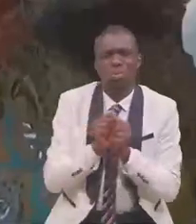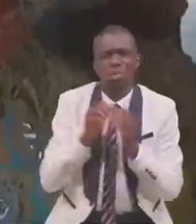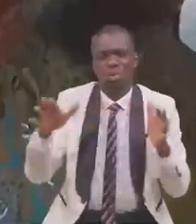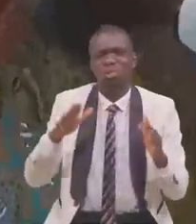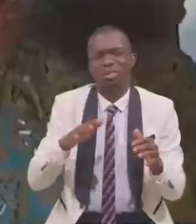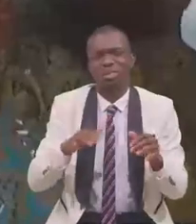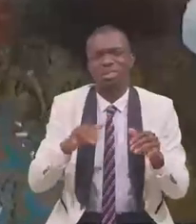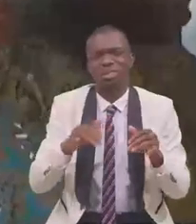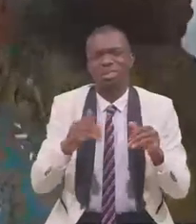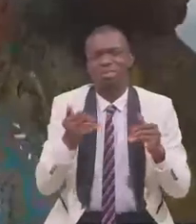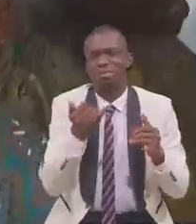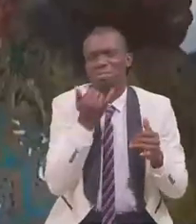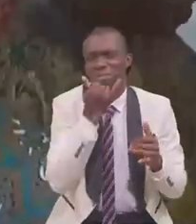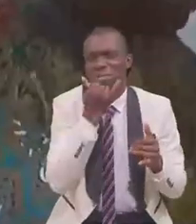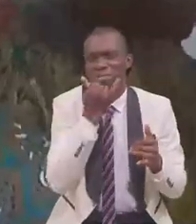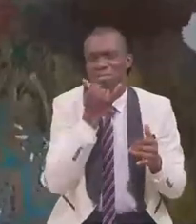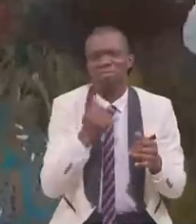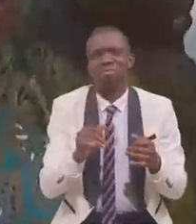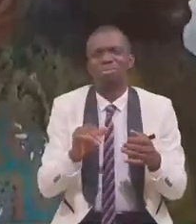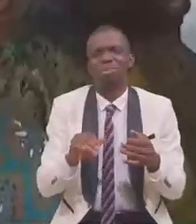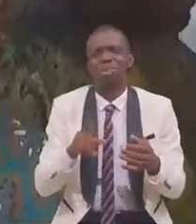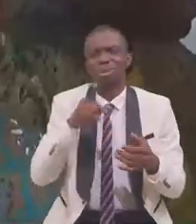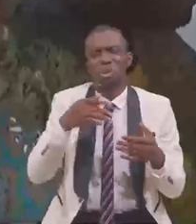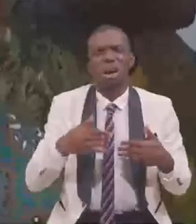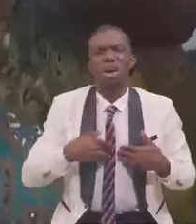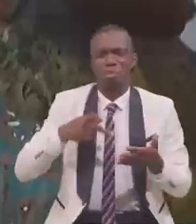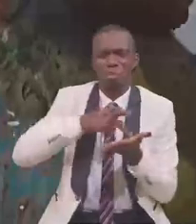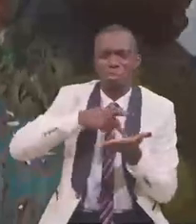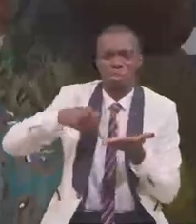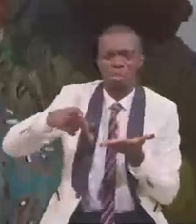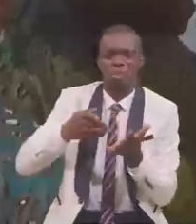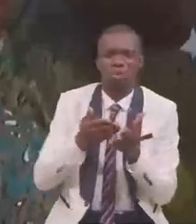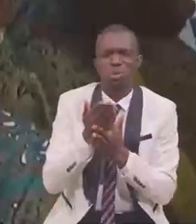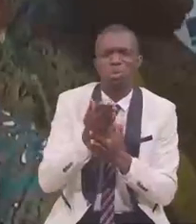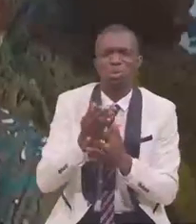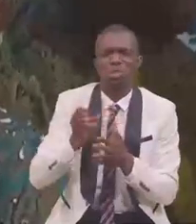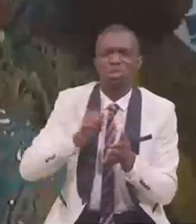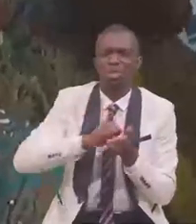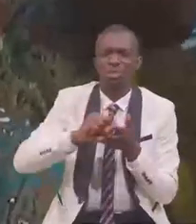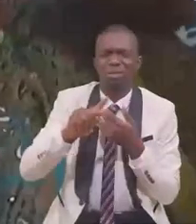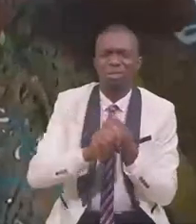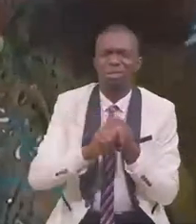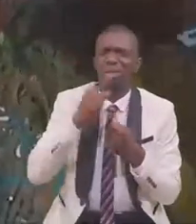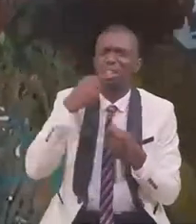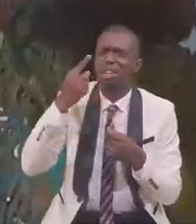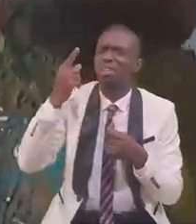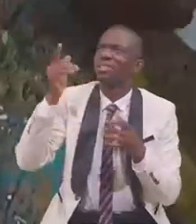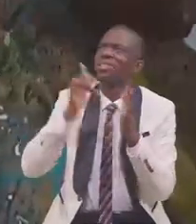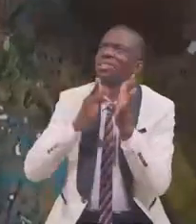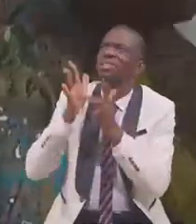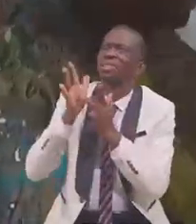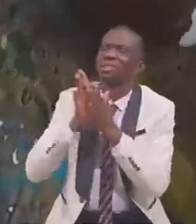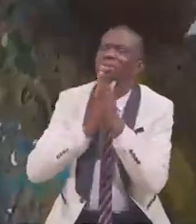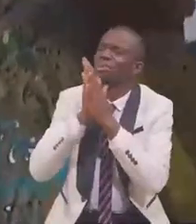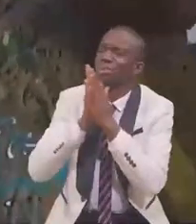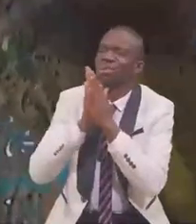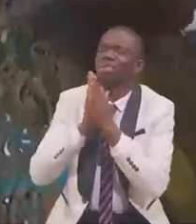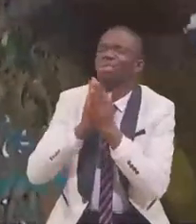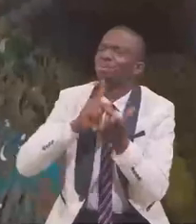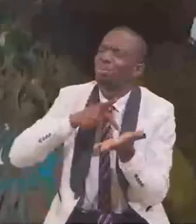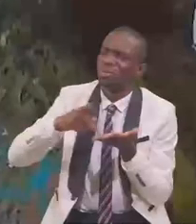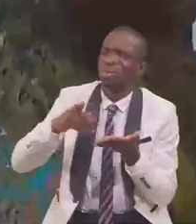la pureté par la sanctification. Dites-lui de vous sanctifier, de vous purifier, de purifier